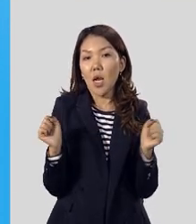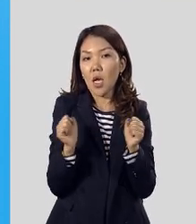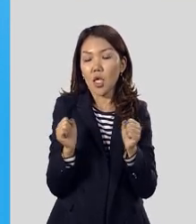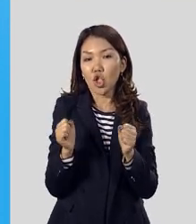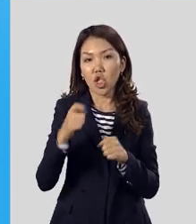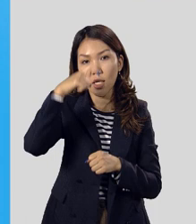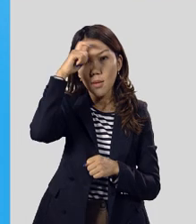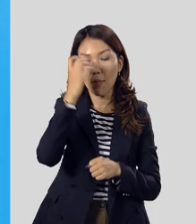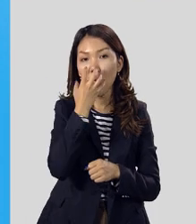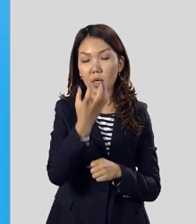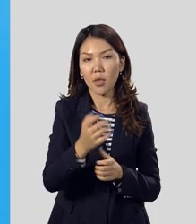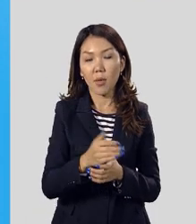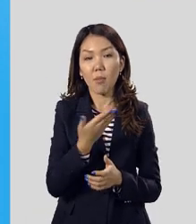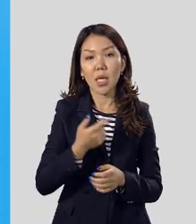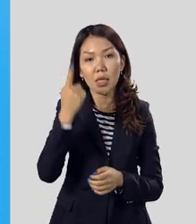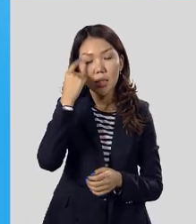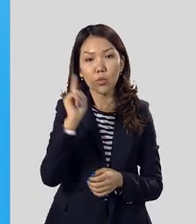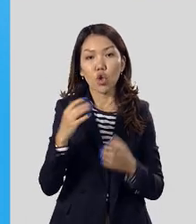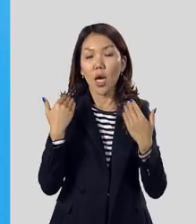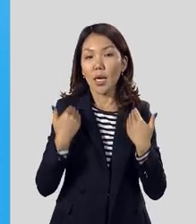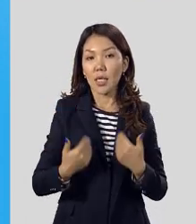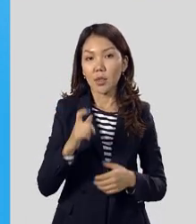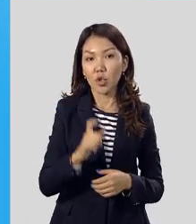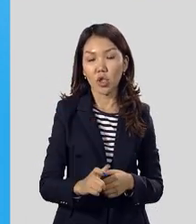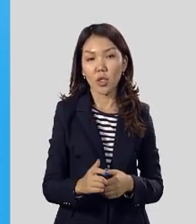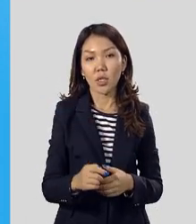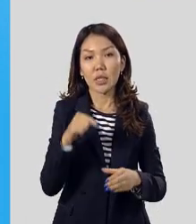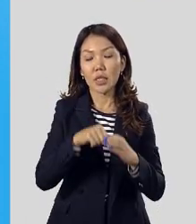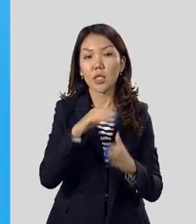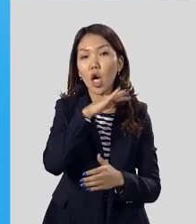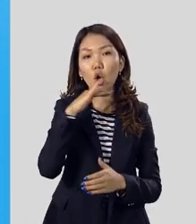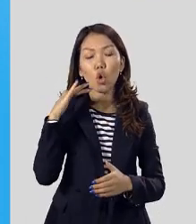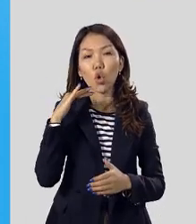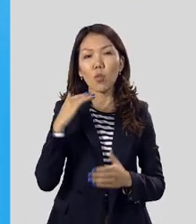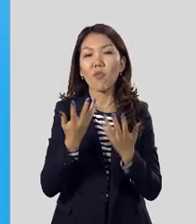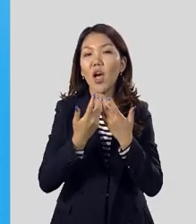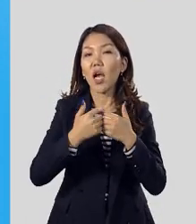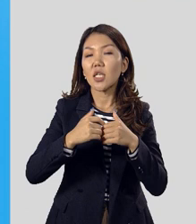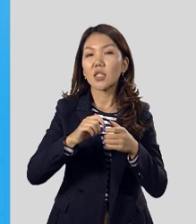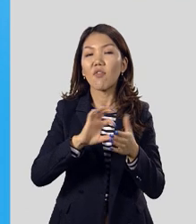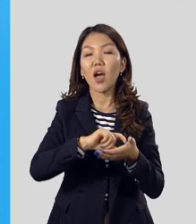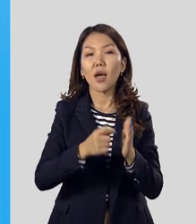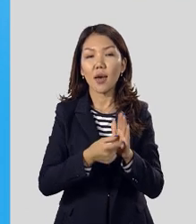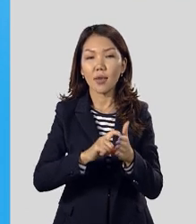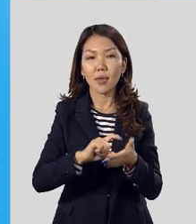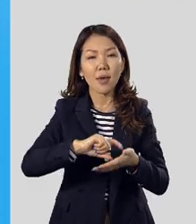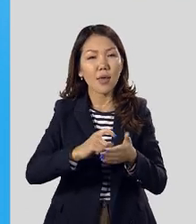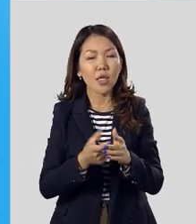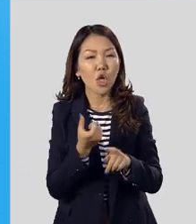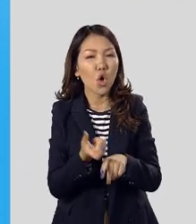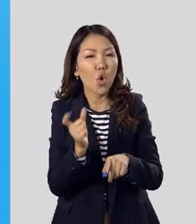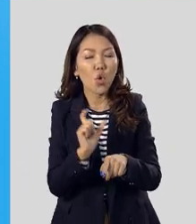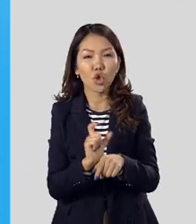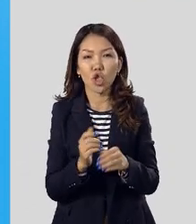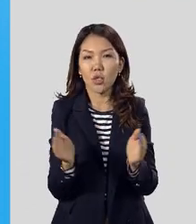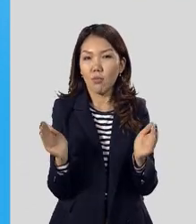знаем, что организм человека состоит из огромного числа клеток. Клетки очень малы.